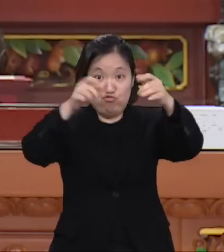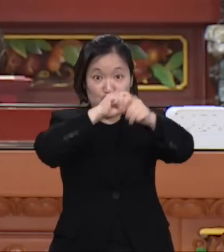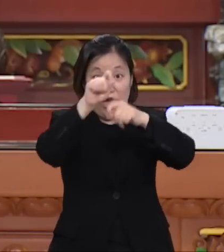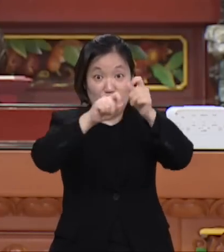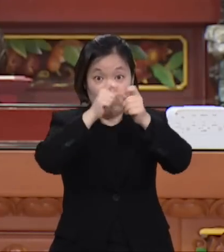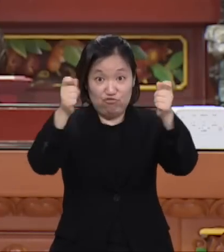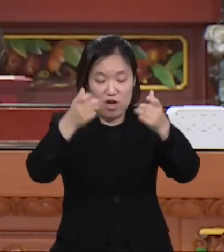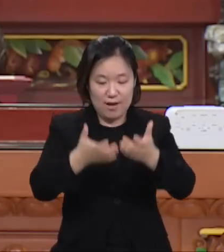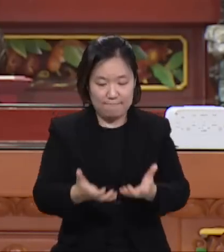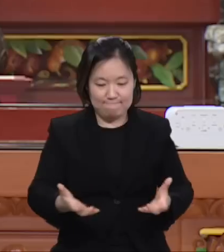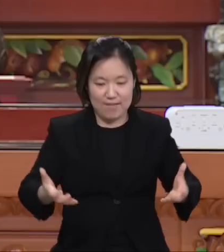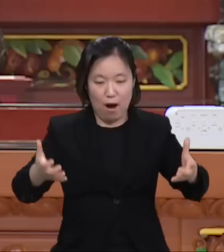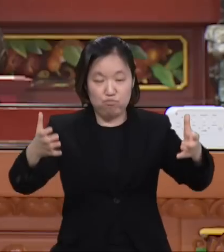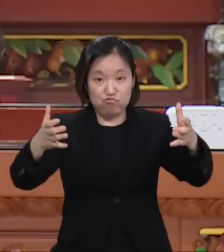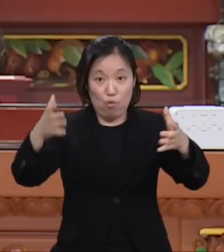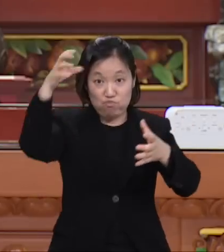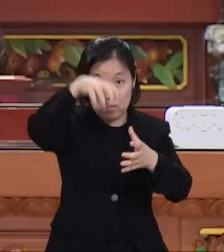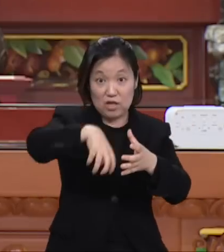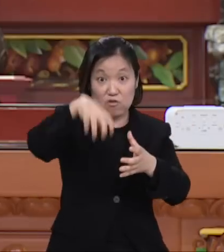저